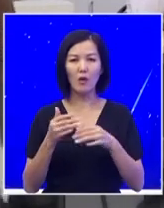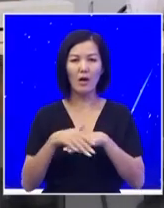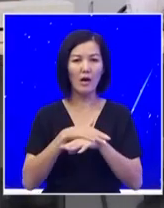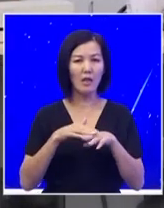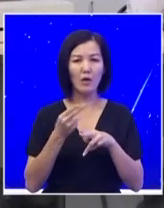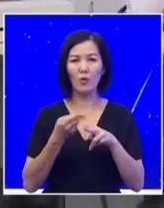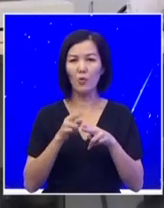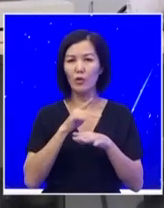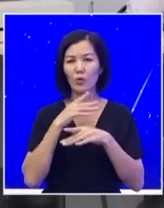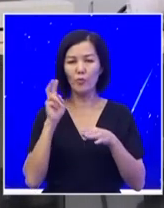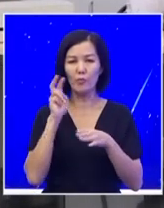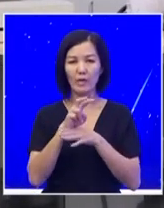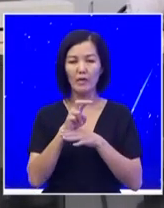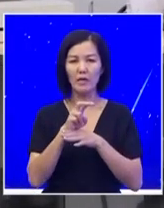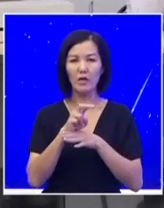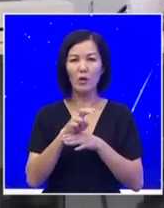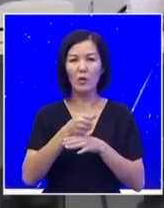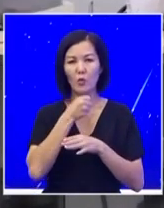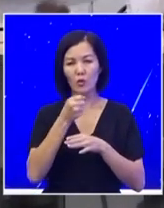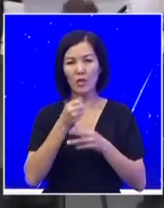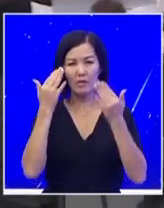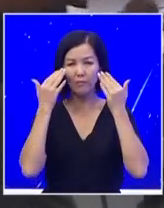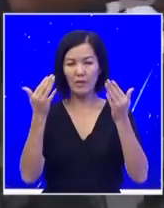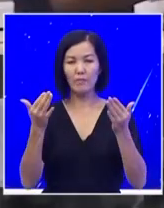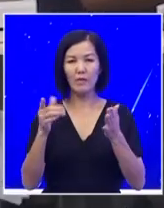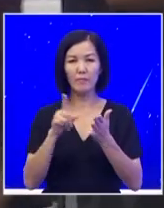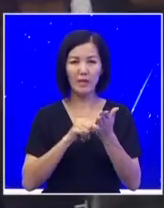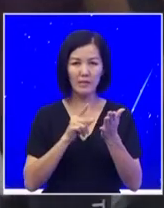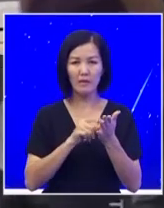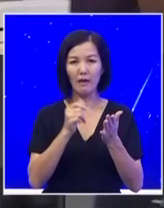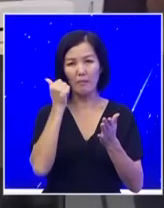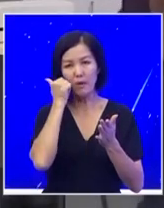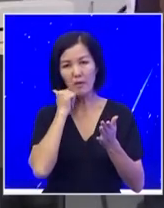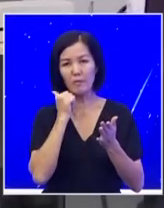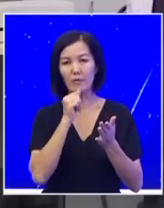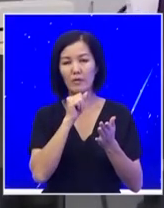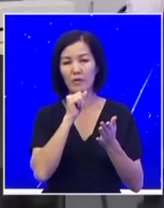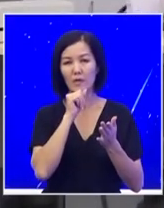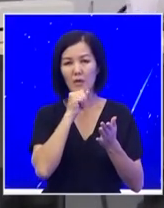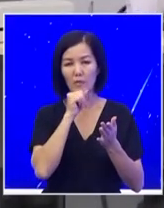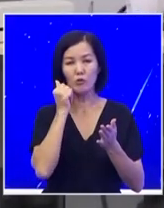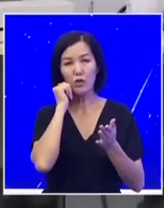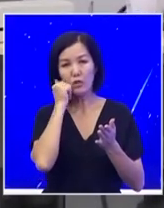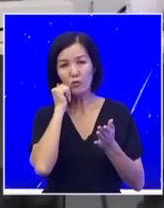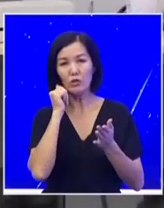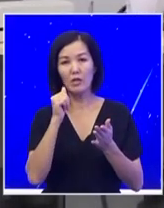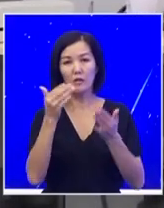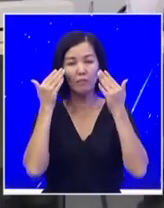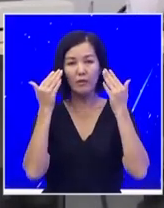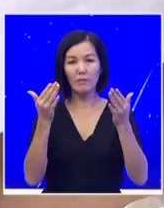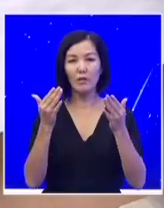та көбісі білмейді. Үлкен кісілер басынан зейнет жасындағылар. Біз солардың жаңағы денсаулығын